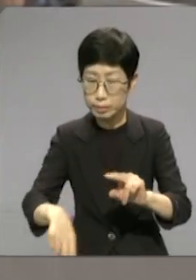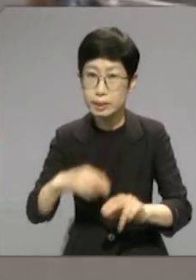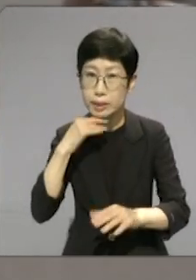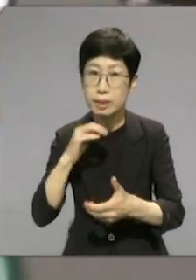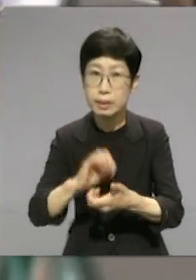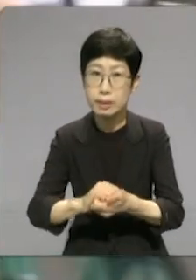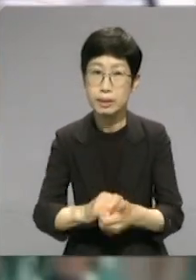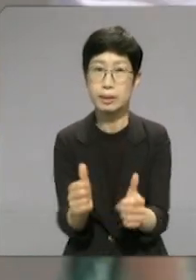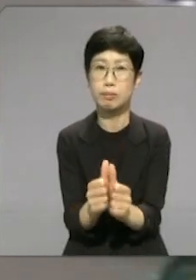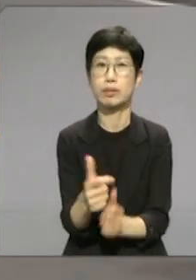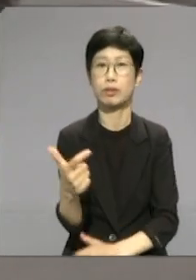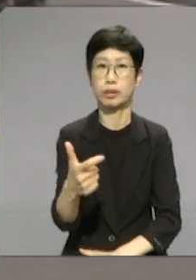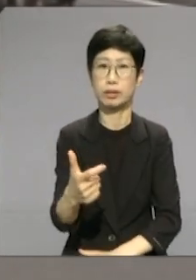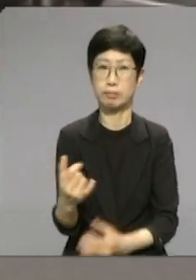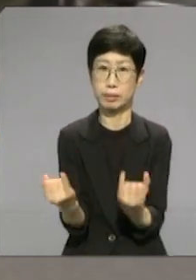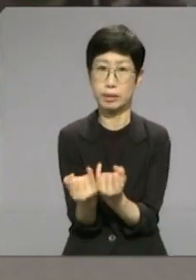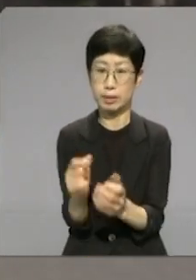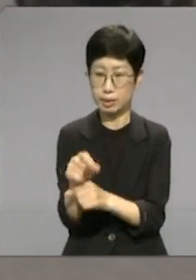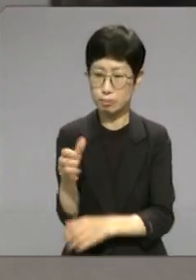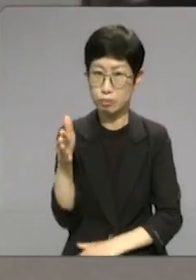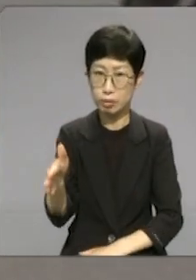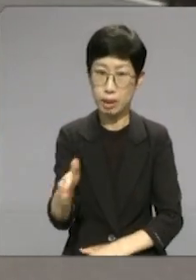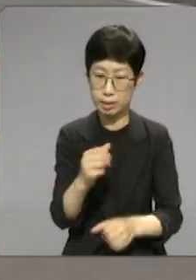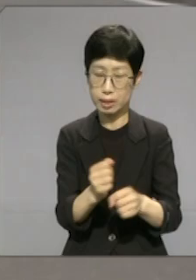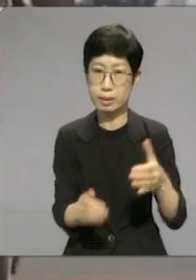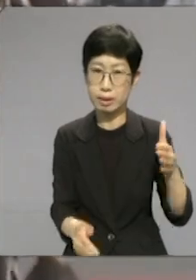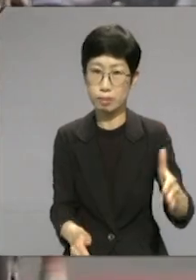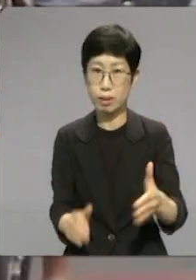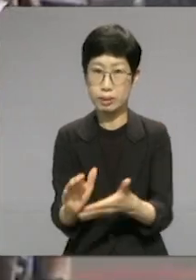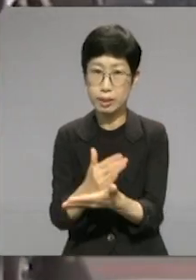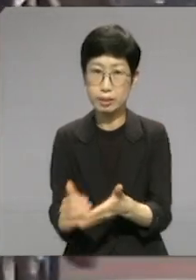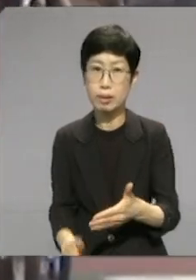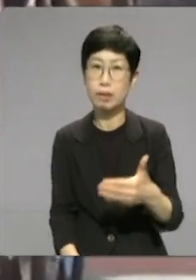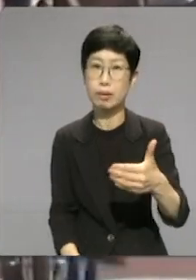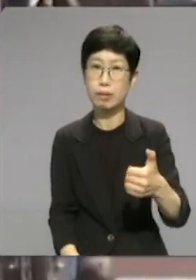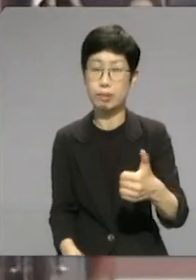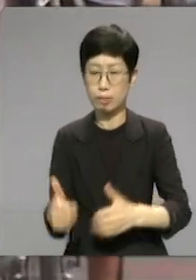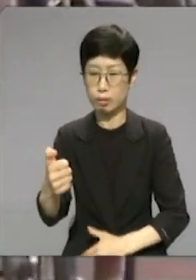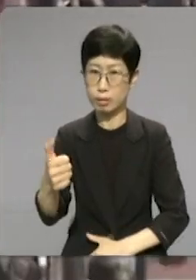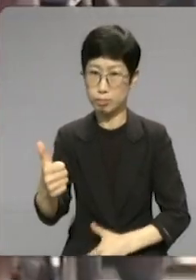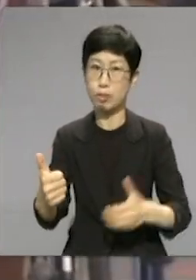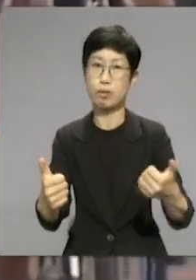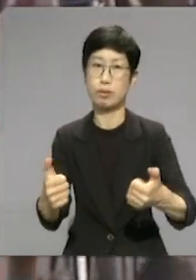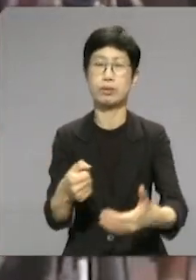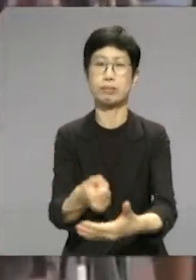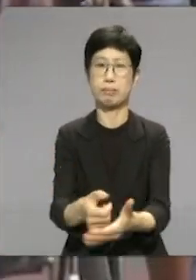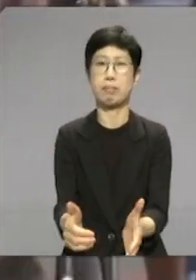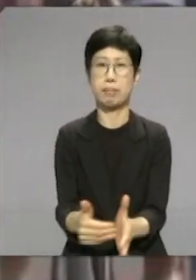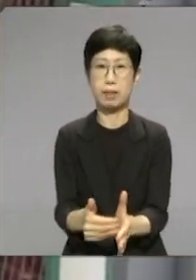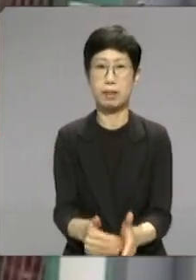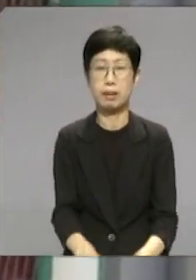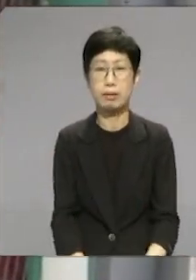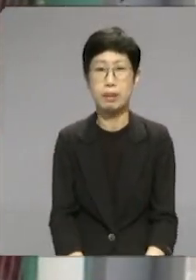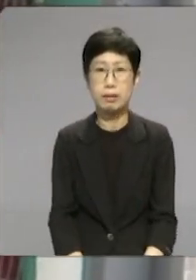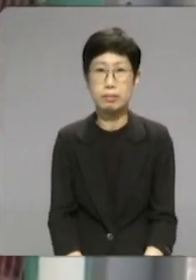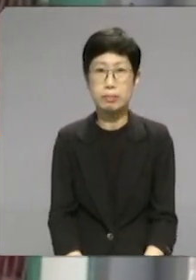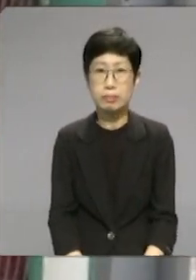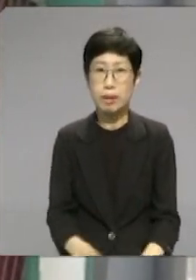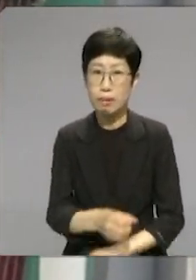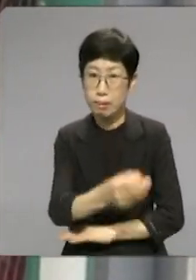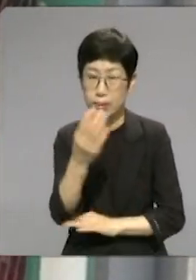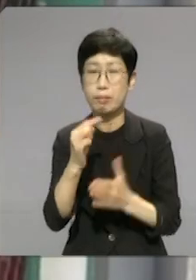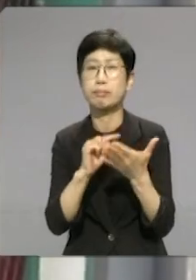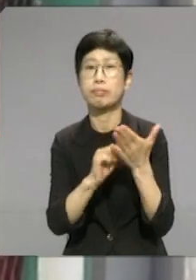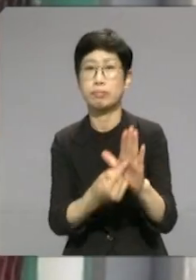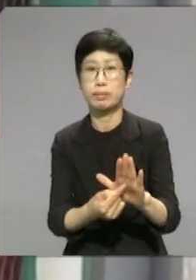60세 여성은 사무직과 생산직을 구분에 각각 55세 50세로 정해져 있습니다 홍콩 사우스